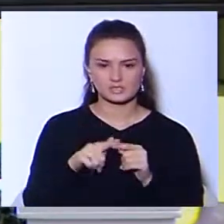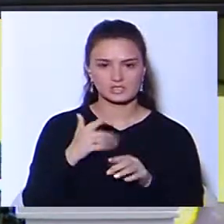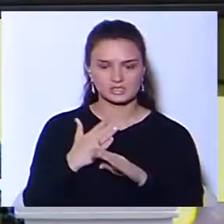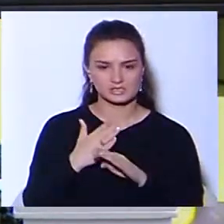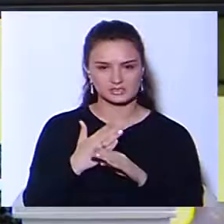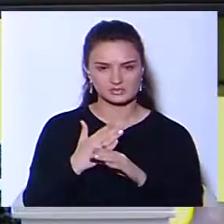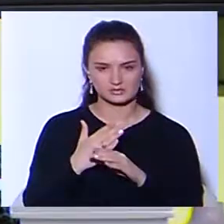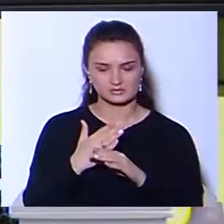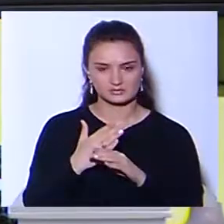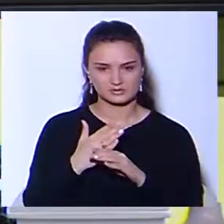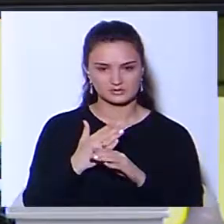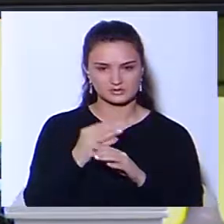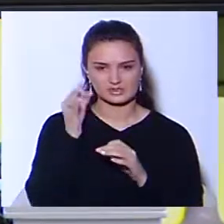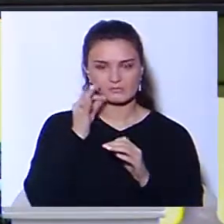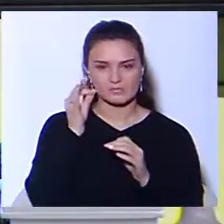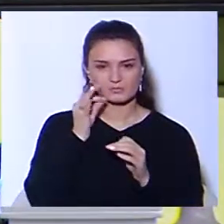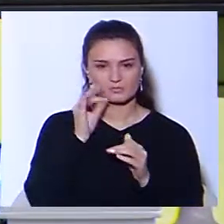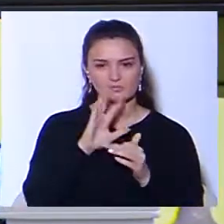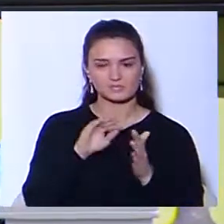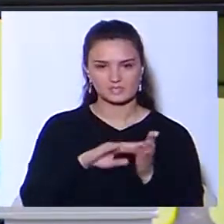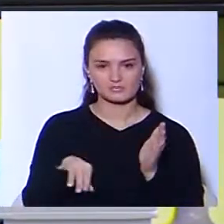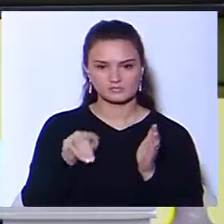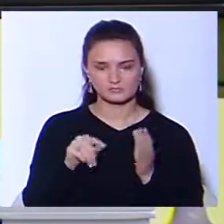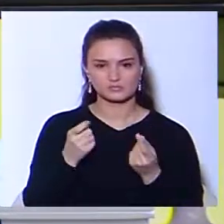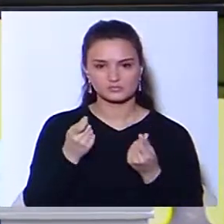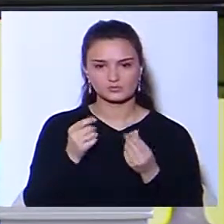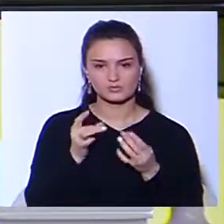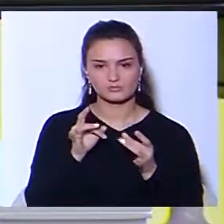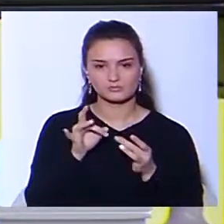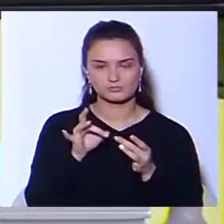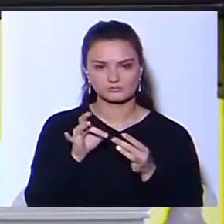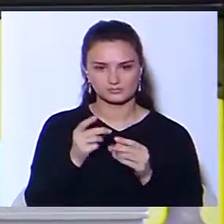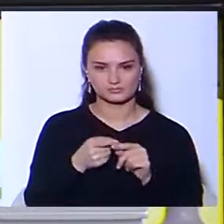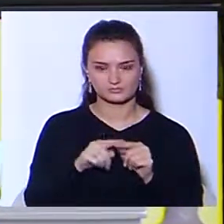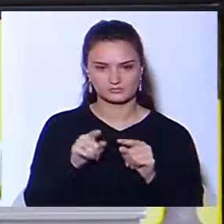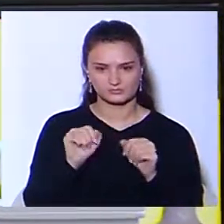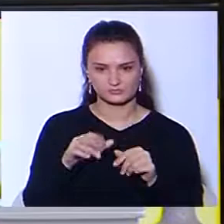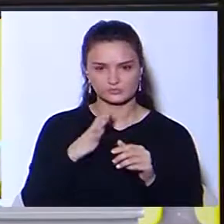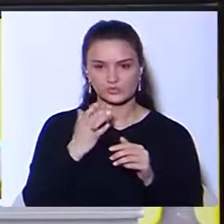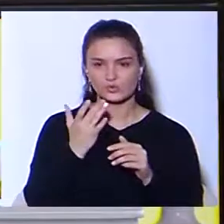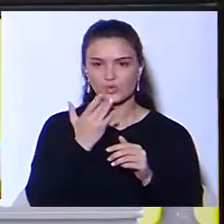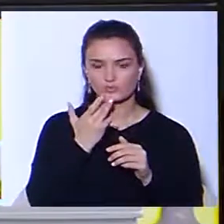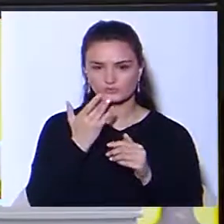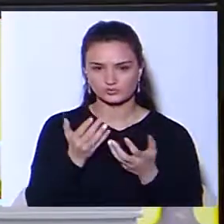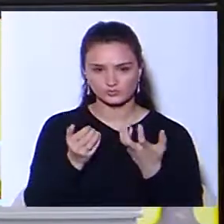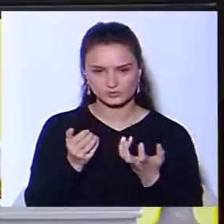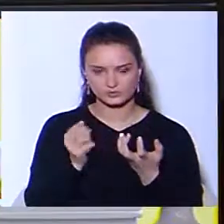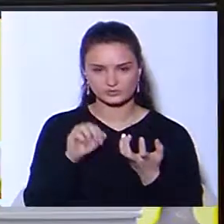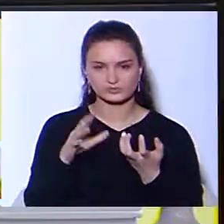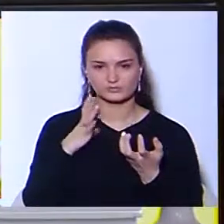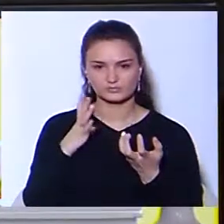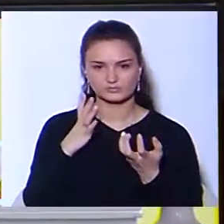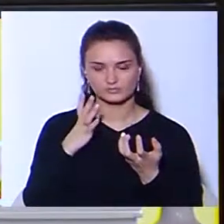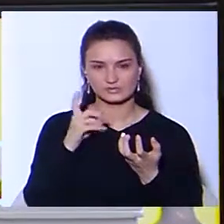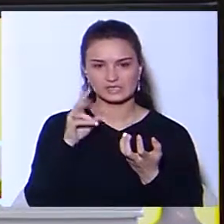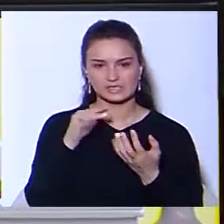არის დამატკმობლების გარეშე, თერმულად ოდნავ დამუშავებული, შეიძლება იყოს კომშიც, შეიძლება იყოს